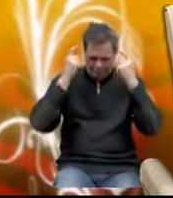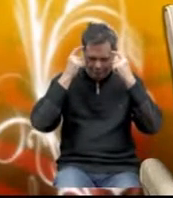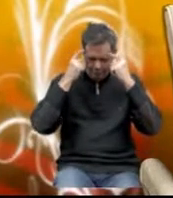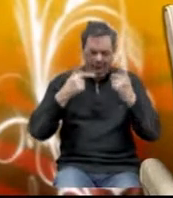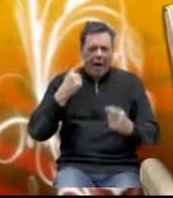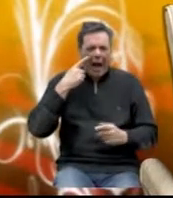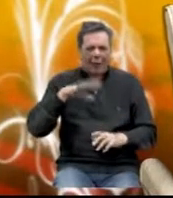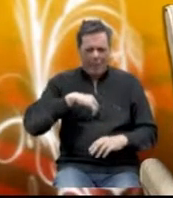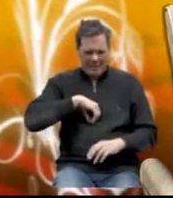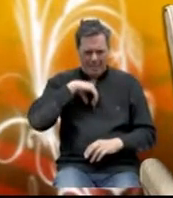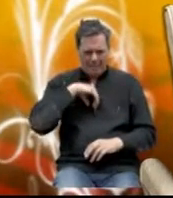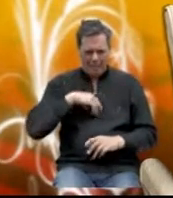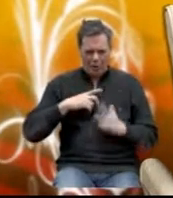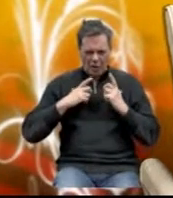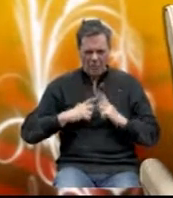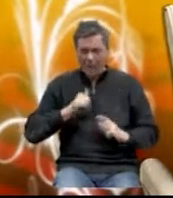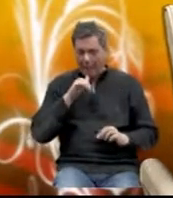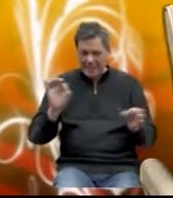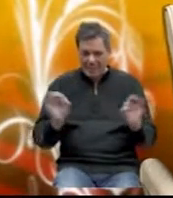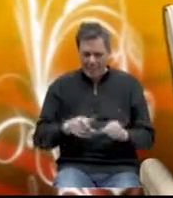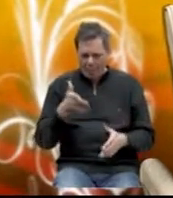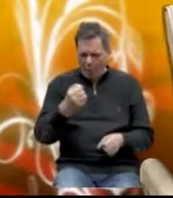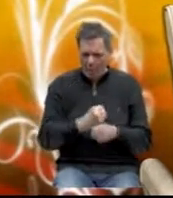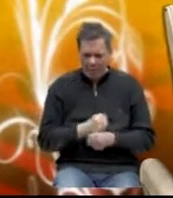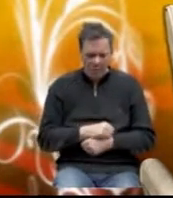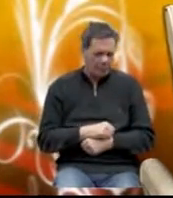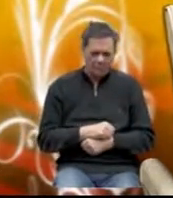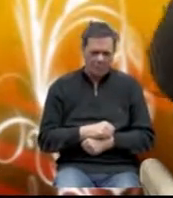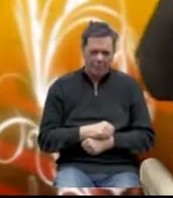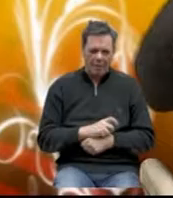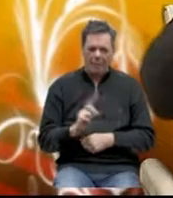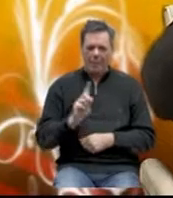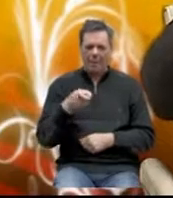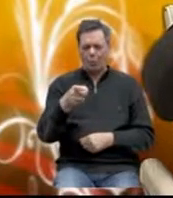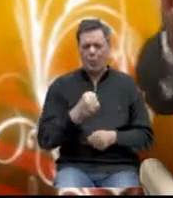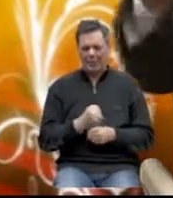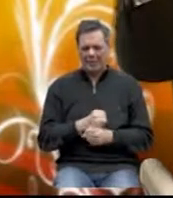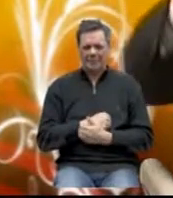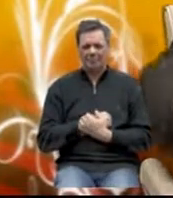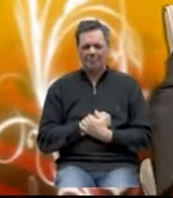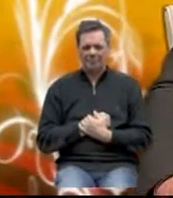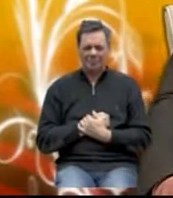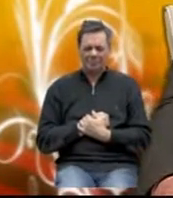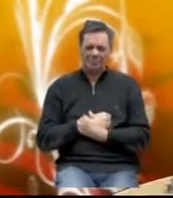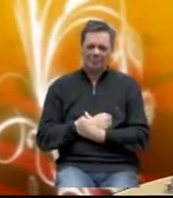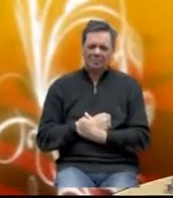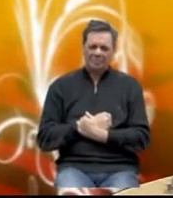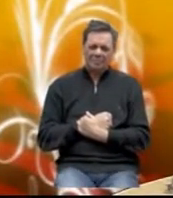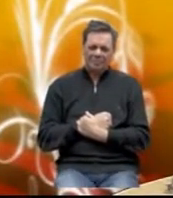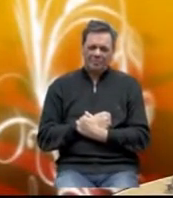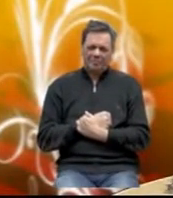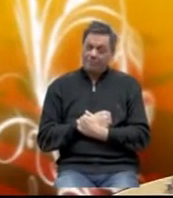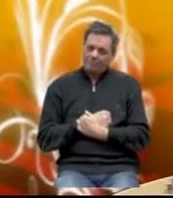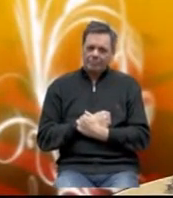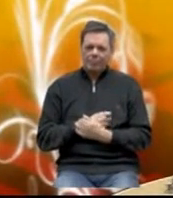psihički smiren i spreman to napraviti, nemoj to raditi. Pokušaj bar smanjiti. Upravo sam htjela reći.